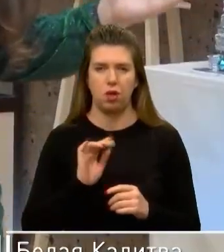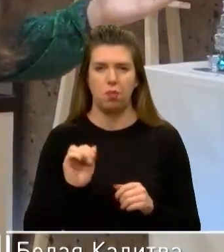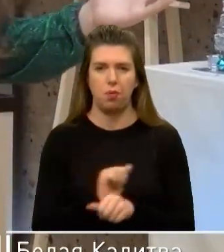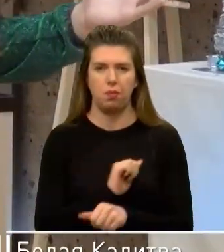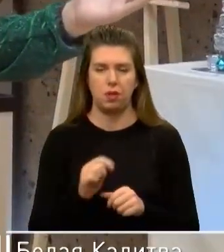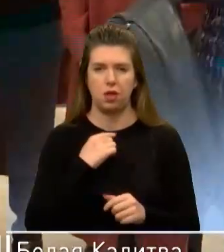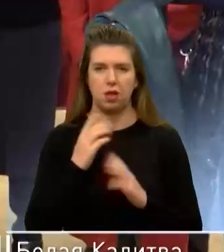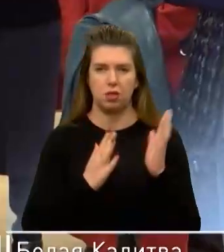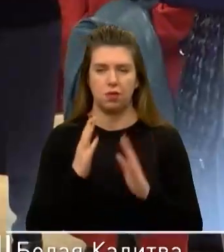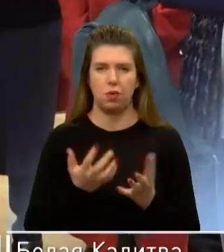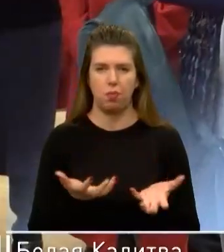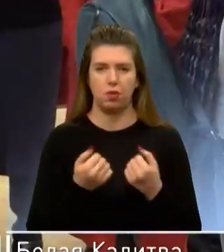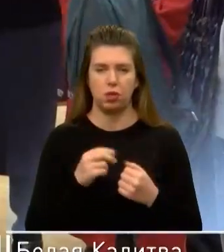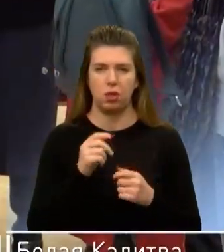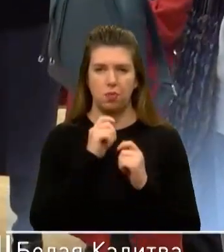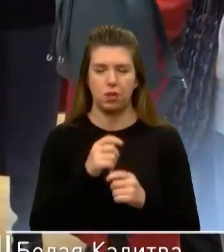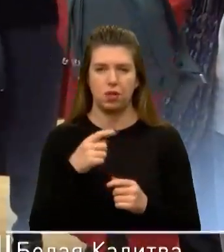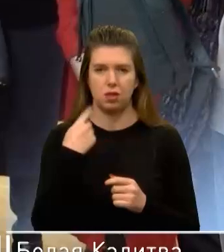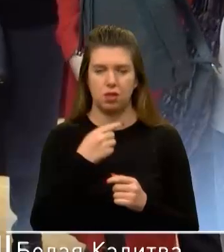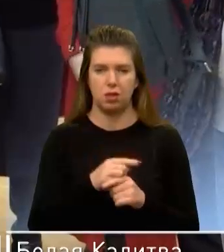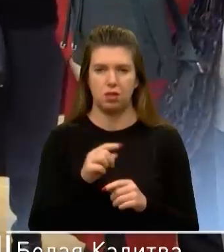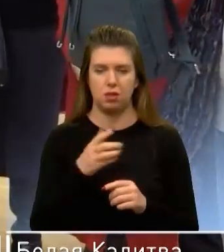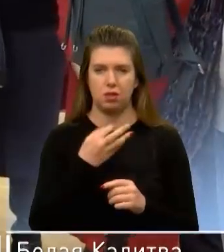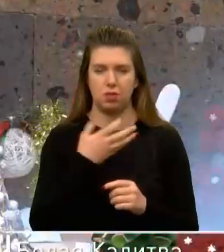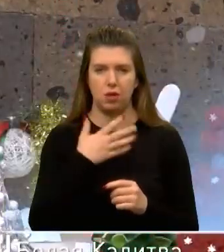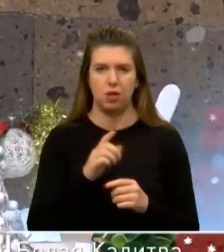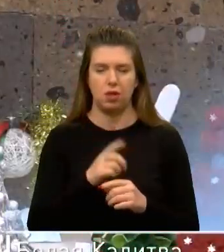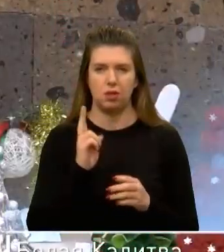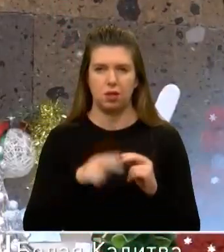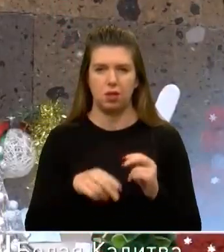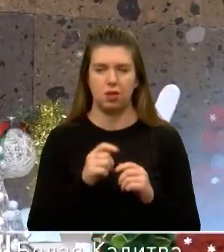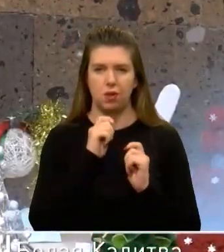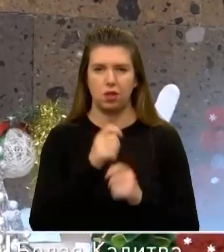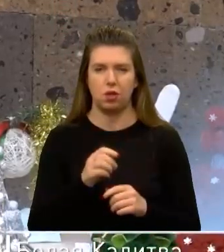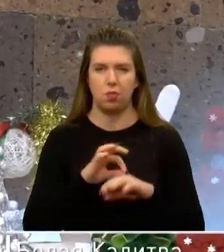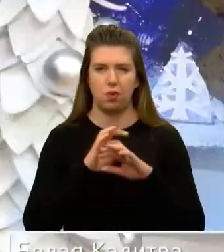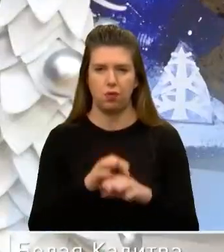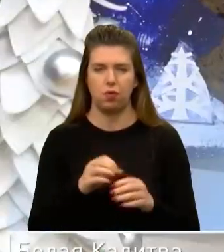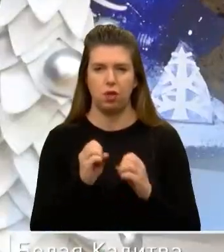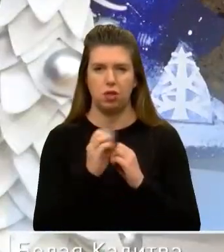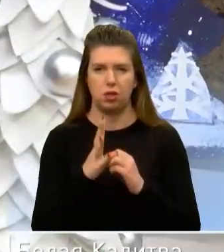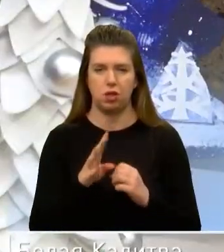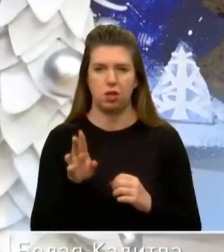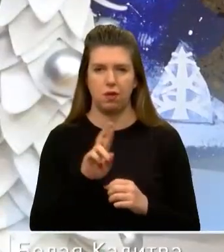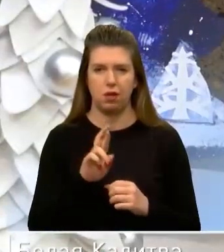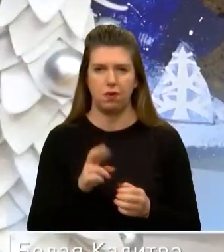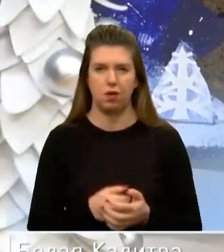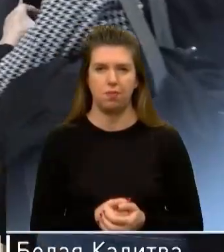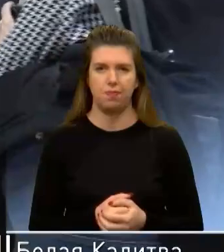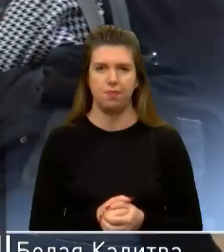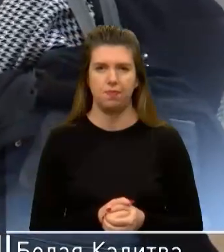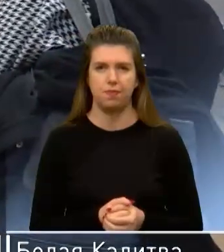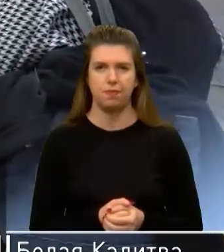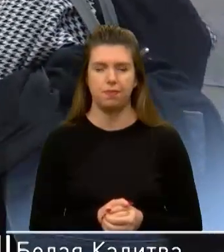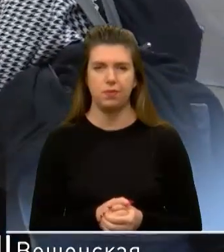победители голосования получат приз зрительских симпатий церемония закрытия награждение состоится 14 января Алина